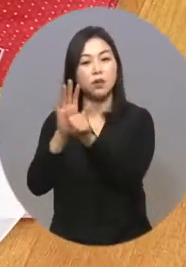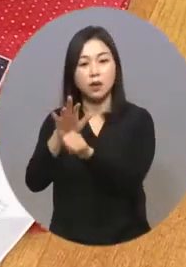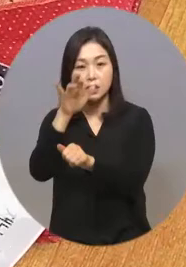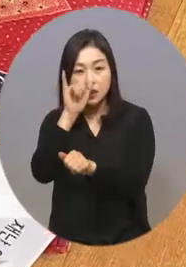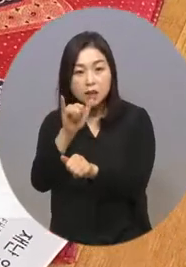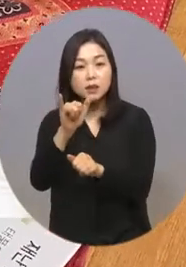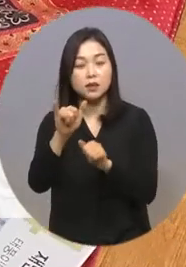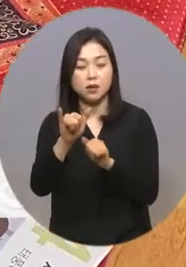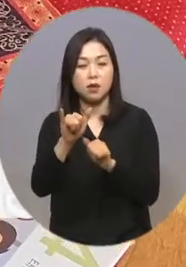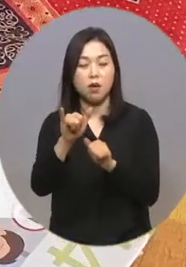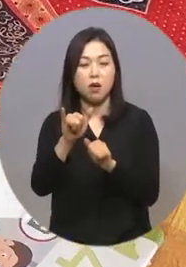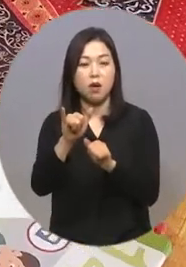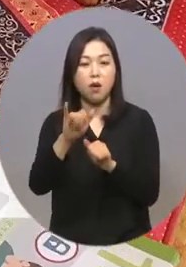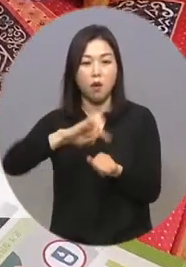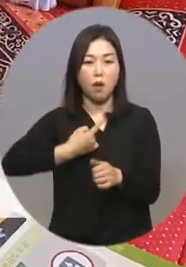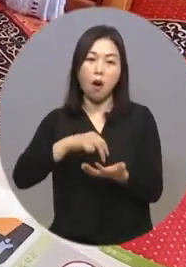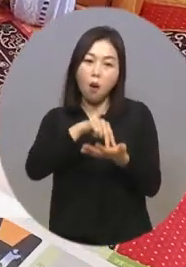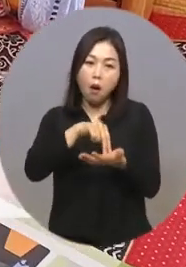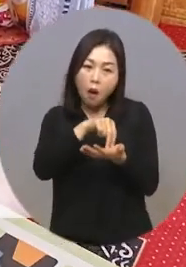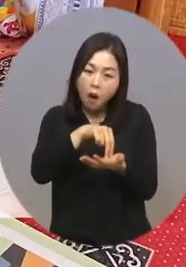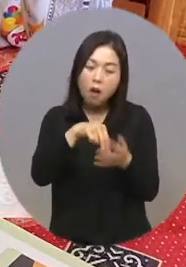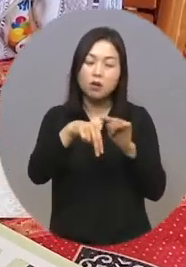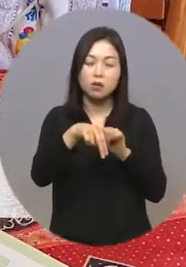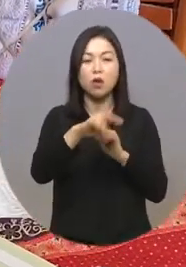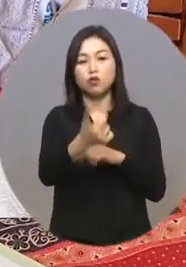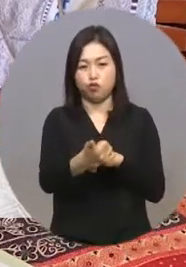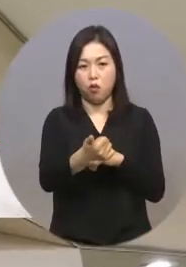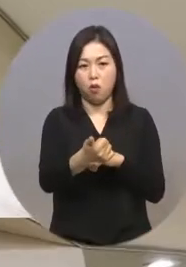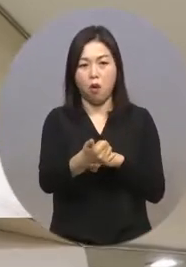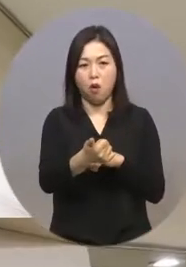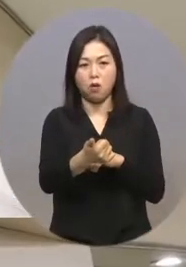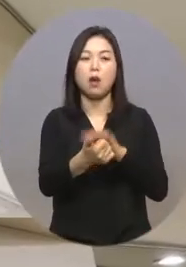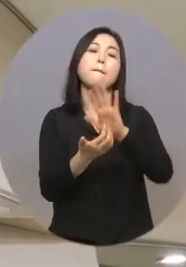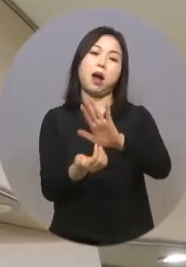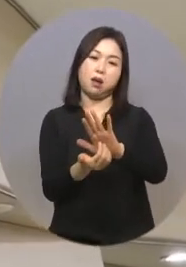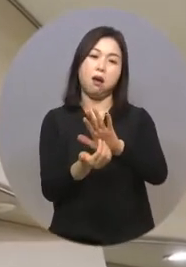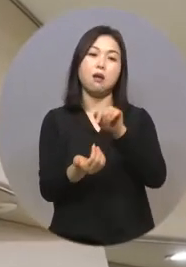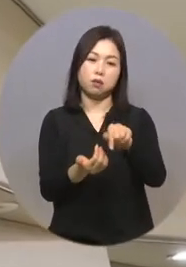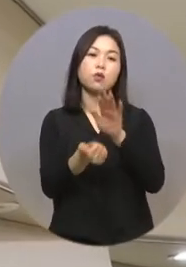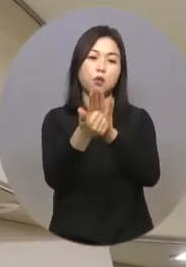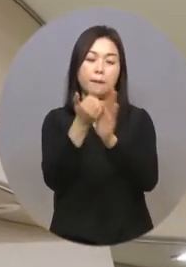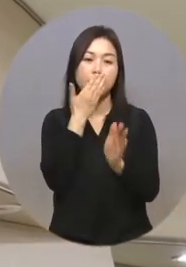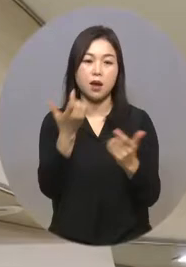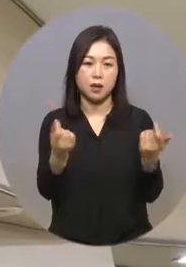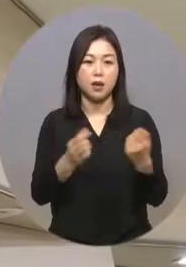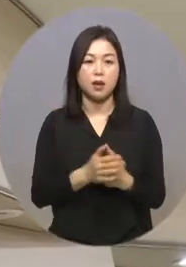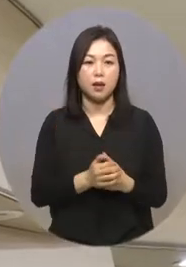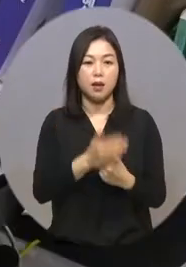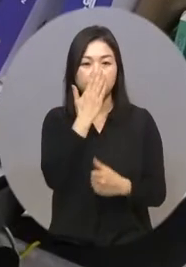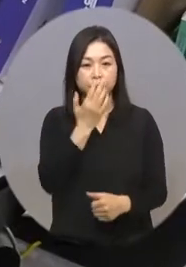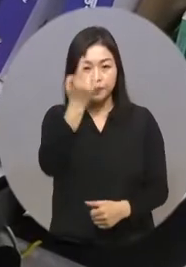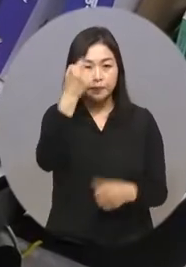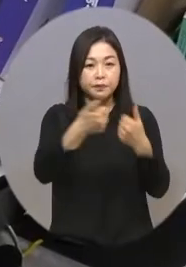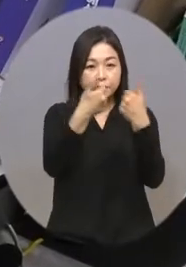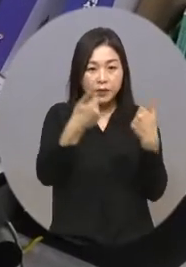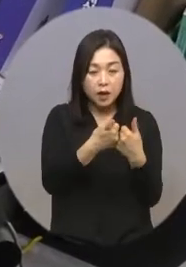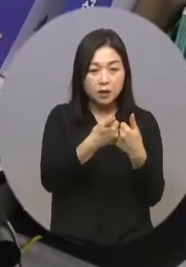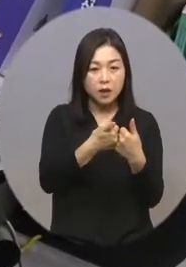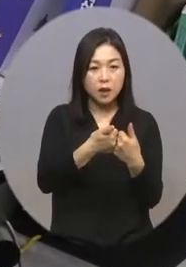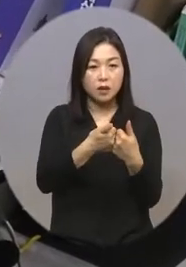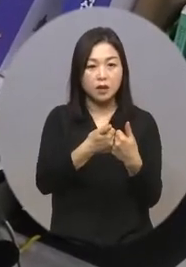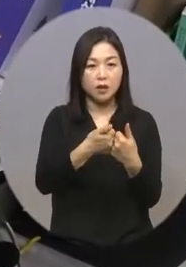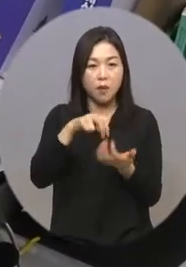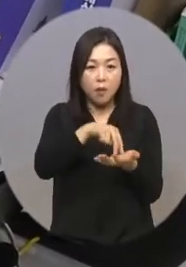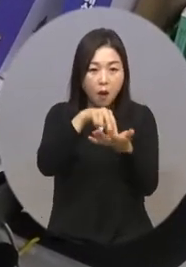위 험 자 를 조기에 발견하고 지원할 수 있게 되었습니다 순치 시의회는 고독사 사전에 방과 민관